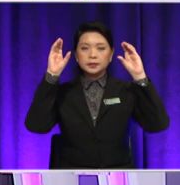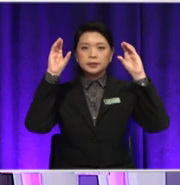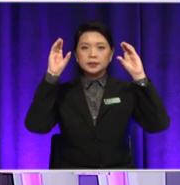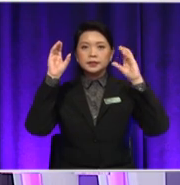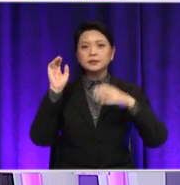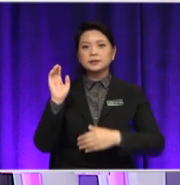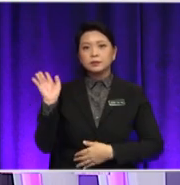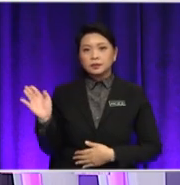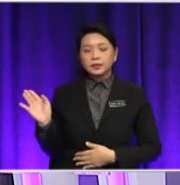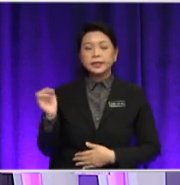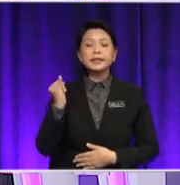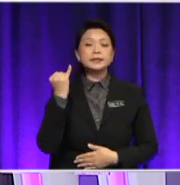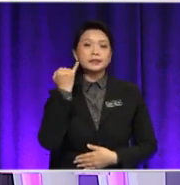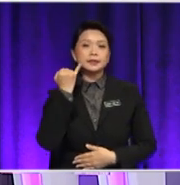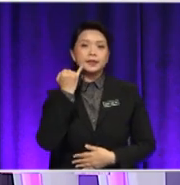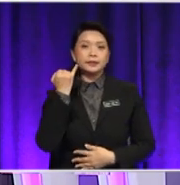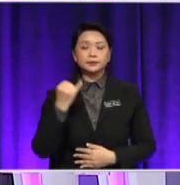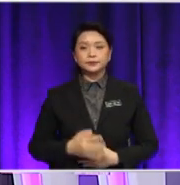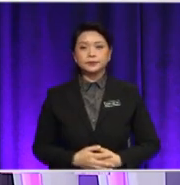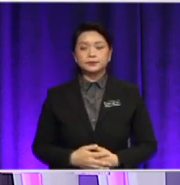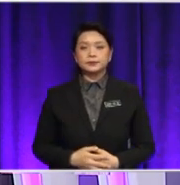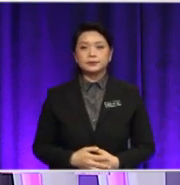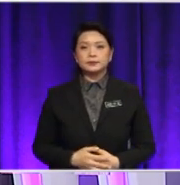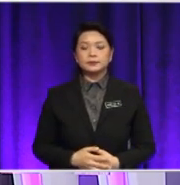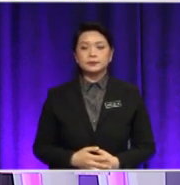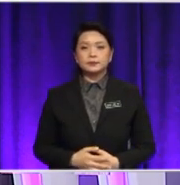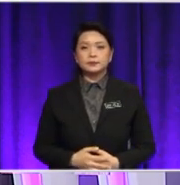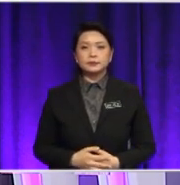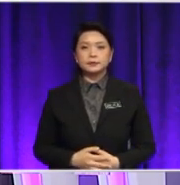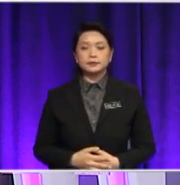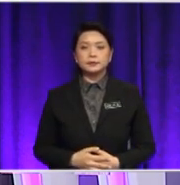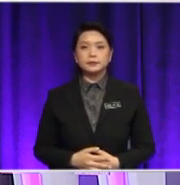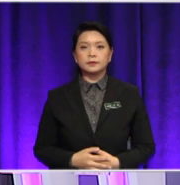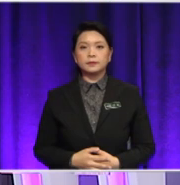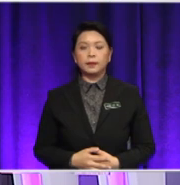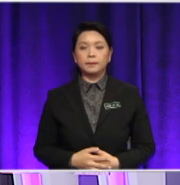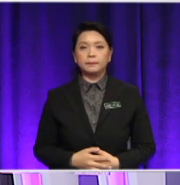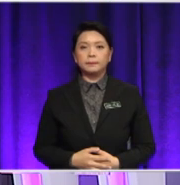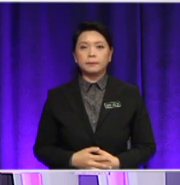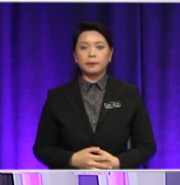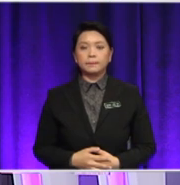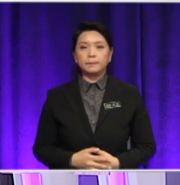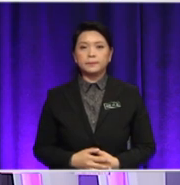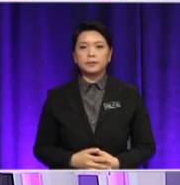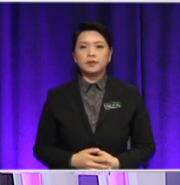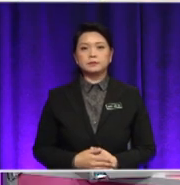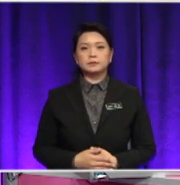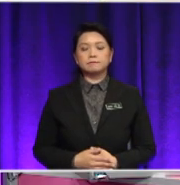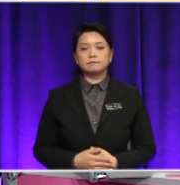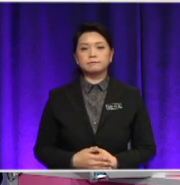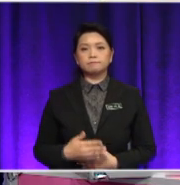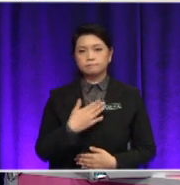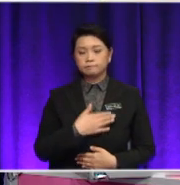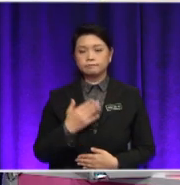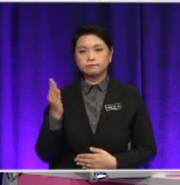Intan. Okey, Cikgu Intan. Kali ini Cikgu Intan nak kongsikan apa pula bersama dengan murid-murid kita. Silakan Cikgu Intan.